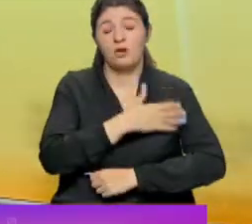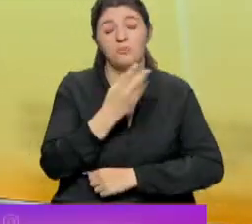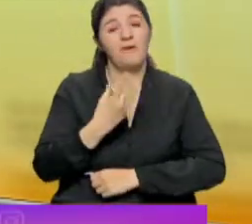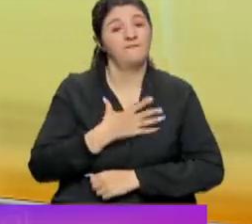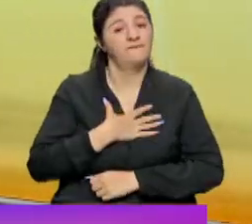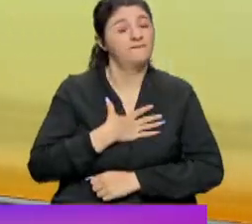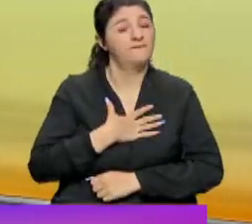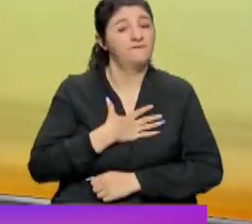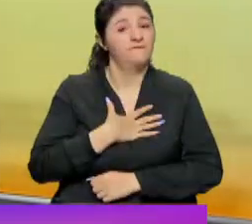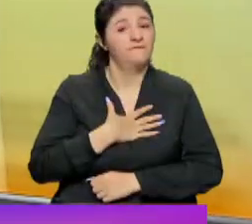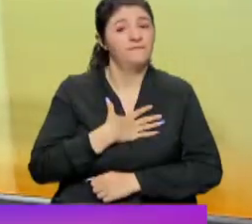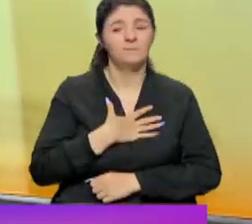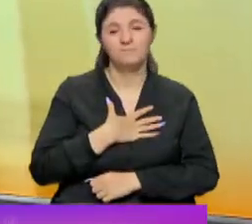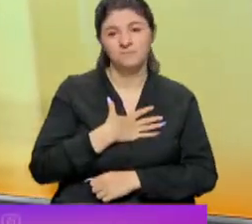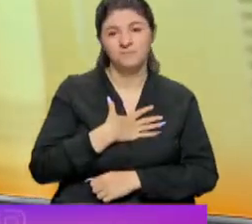olmayı